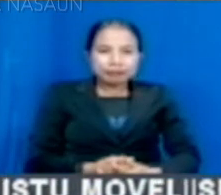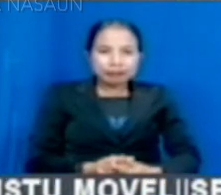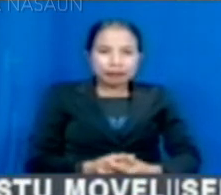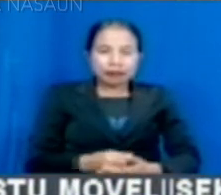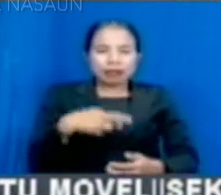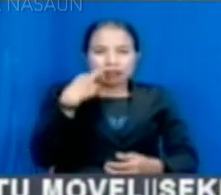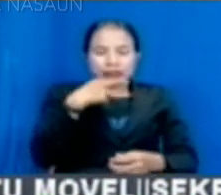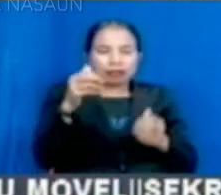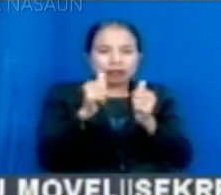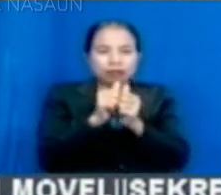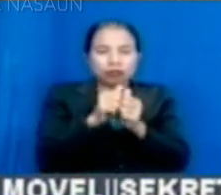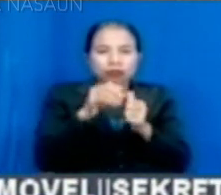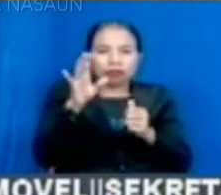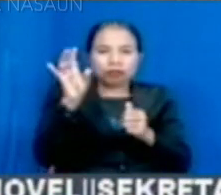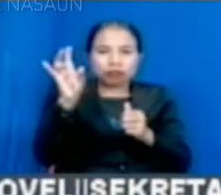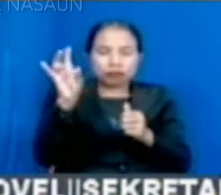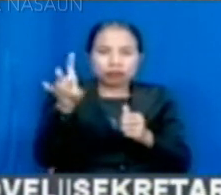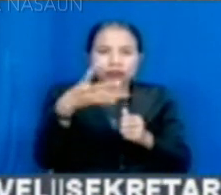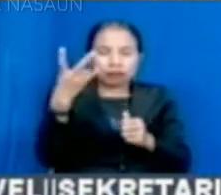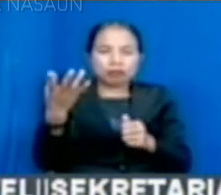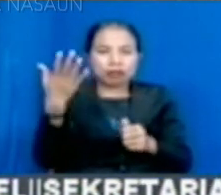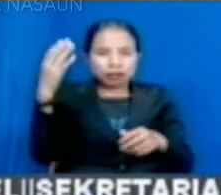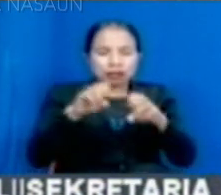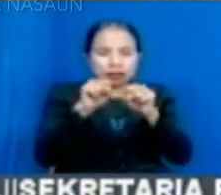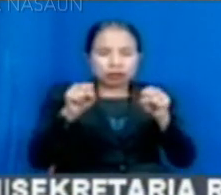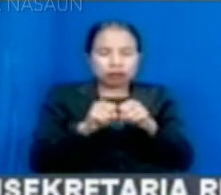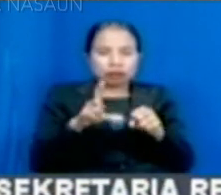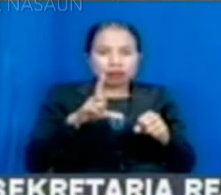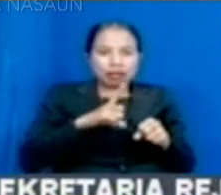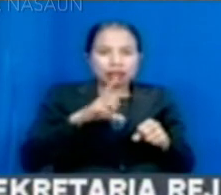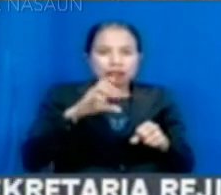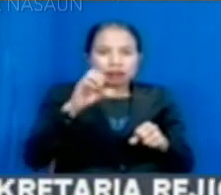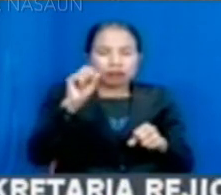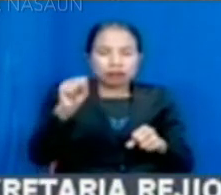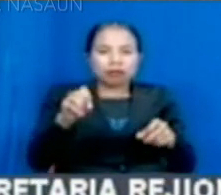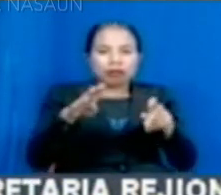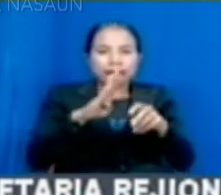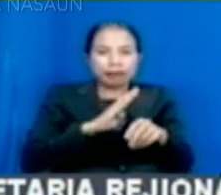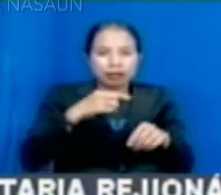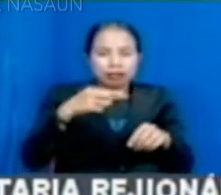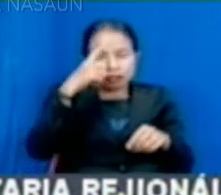Natar hektar seluruh resen dihitu ya suku lari sula bantuan adu tambah problema B.